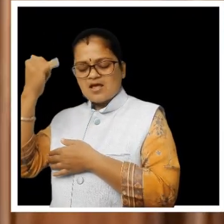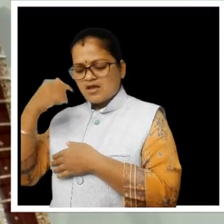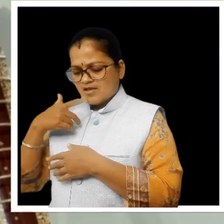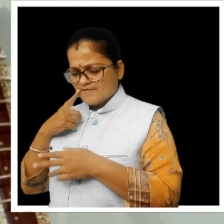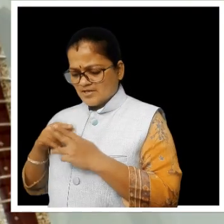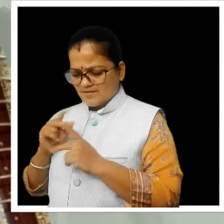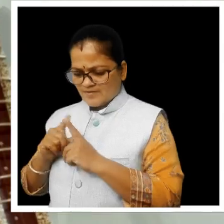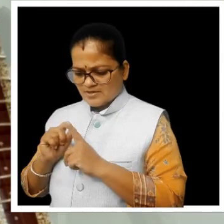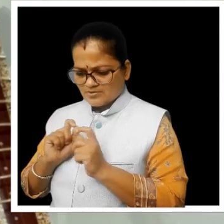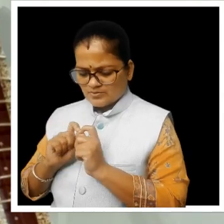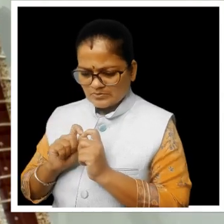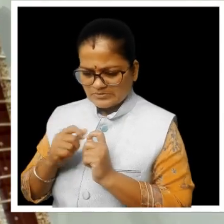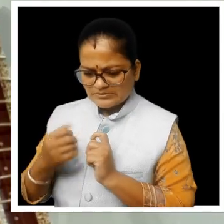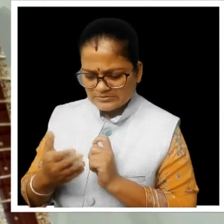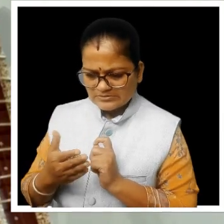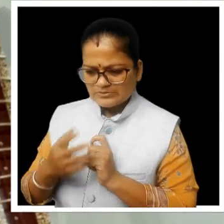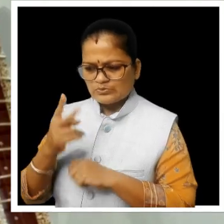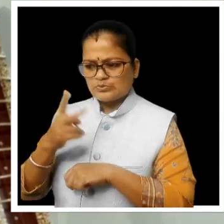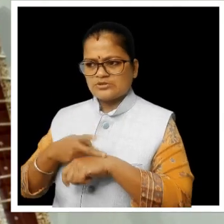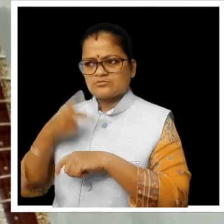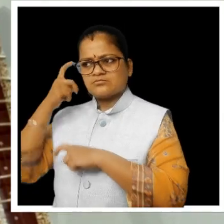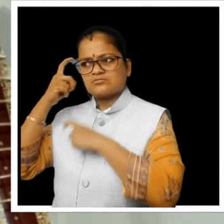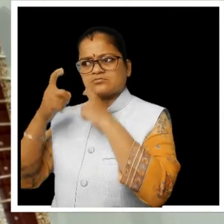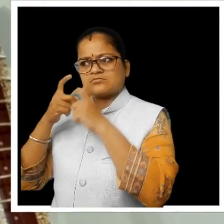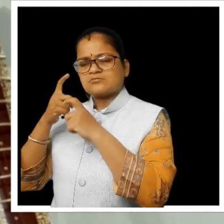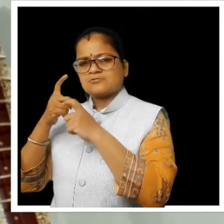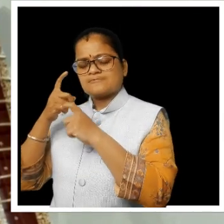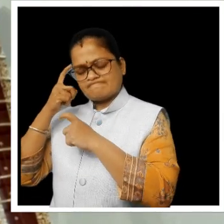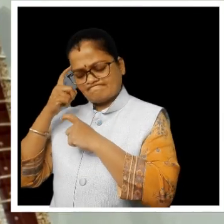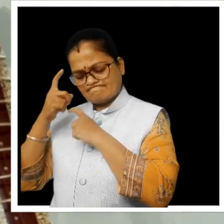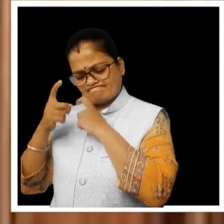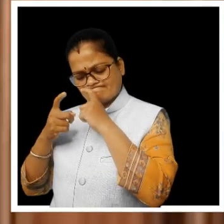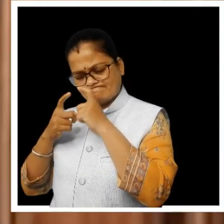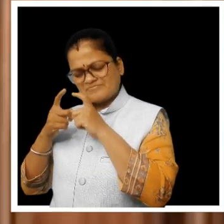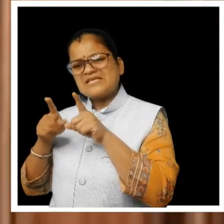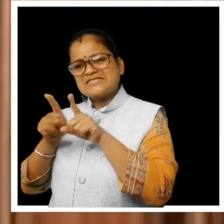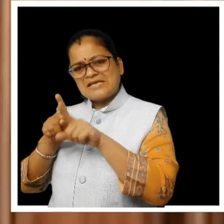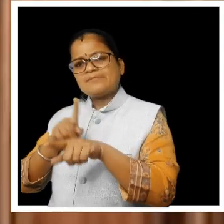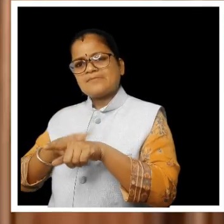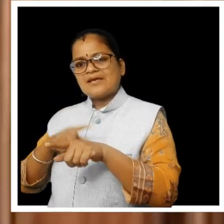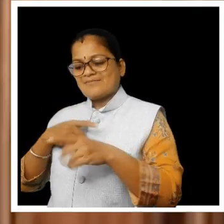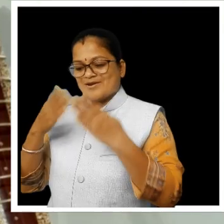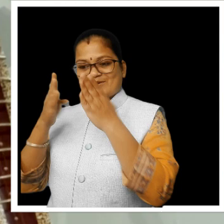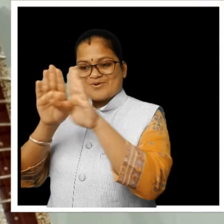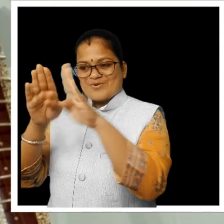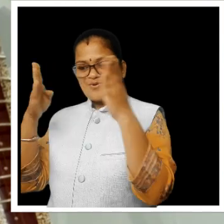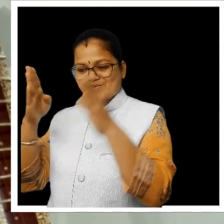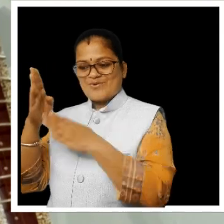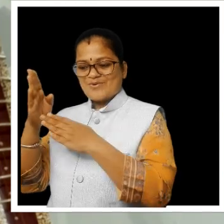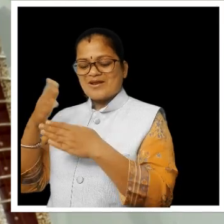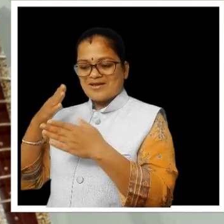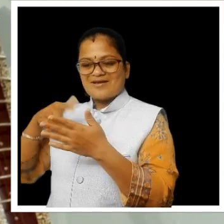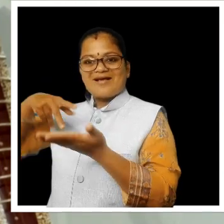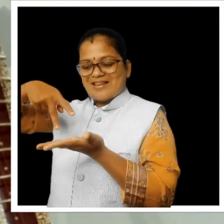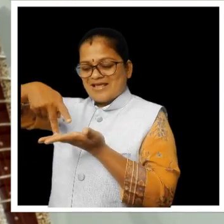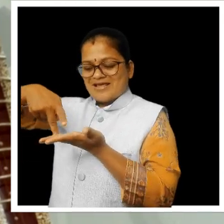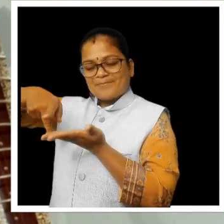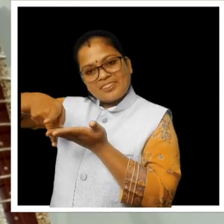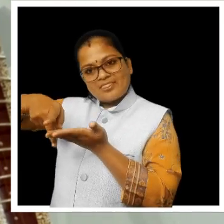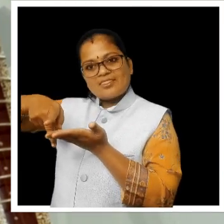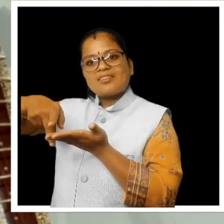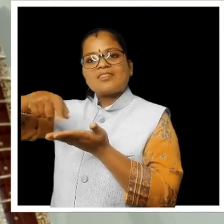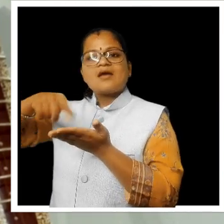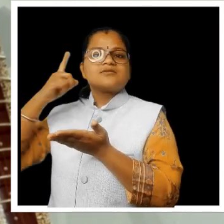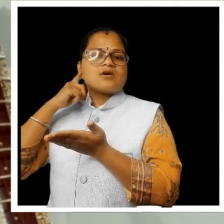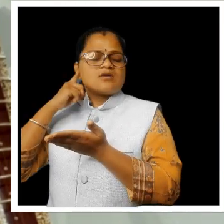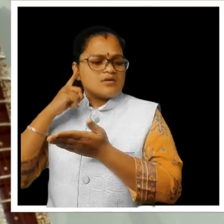ನೆನಪಾಗುತ್ತೆ. ಯಾವುದೇ ಕೆಲಸ ಮಾಡುವಕ್ಕಿಂತ ಮುಂಚೆ 2 ಸಲ ಯೋಚನೆ ಮಾಡು ಅಂತ. ಯೋಚನೆ ಮಾಡ್ತಾ ನಿಂತಿರ್ತಾನೆ. ಆಗ ಅವನ ಕಾಲು ಬಾಗಿಲಿಗೆ